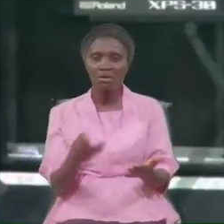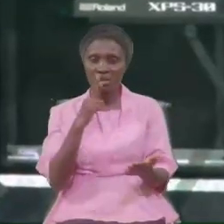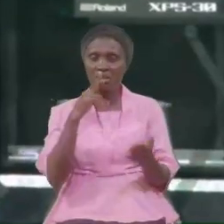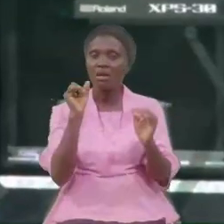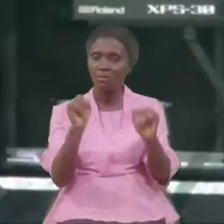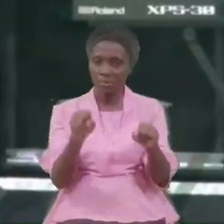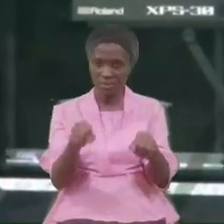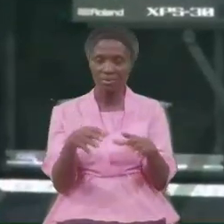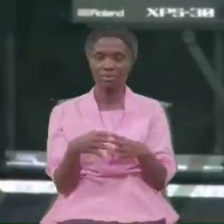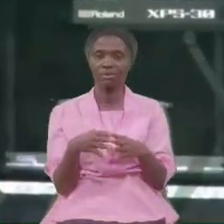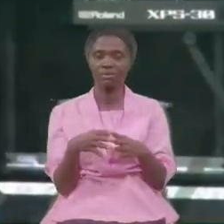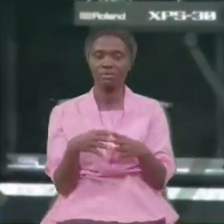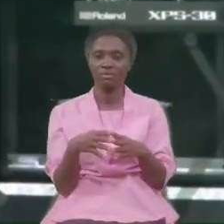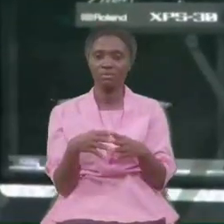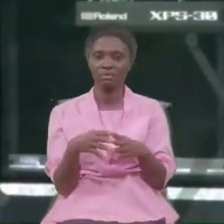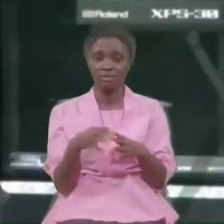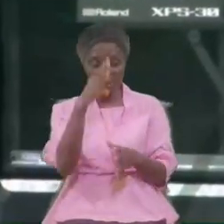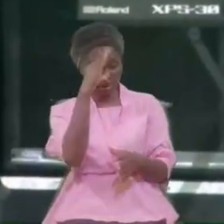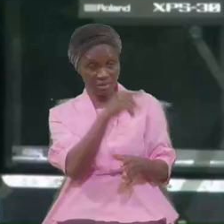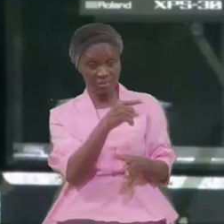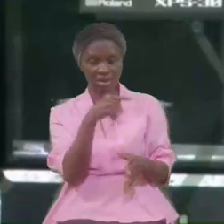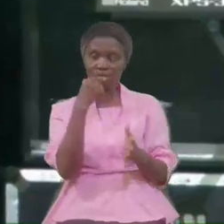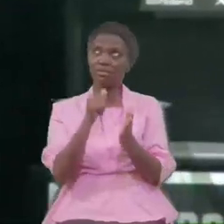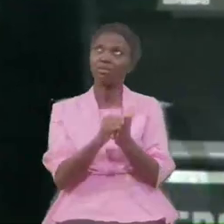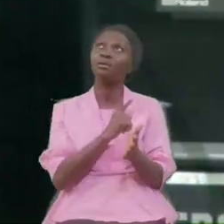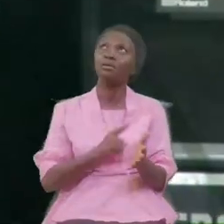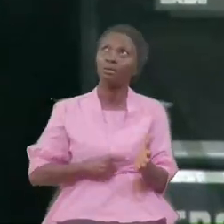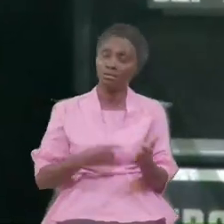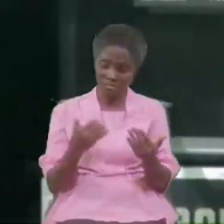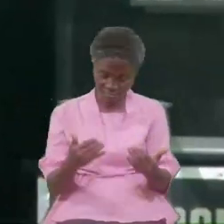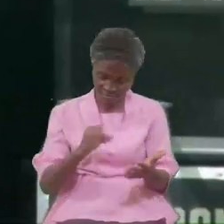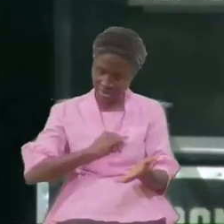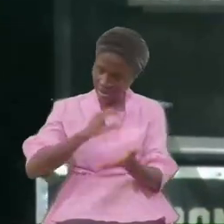possible. Et l'homme a dit, Seigneur, je crois.